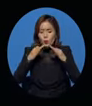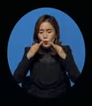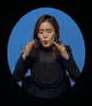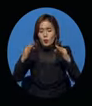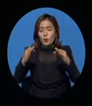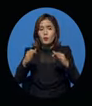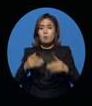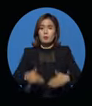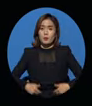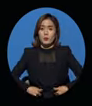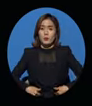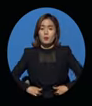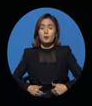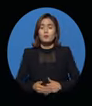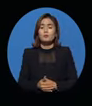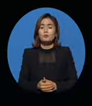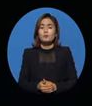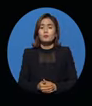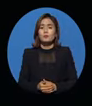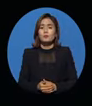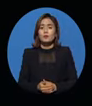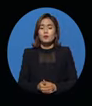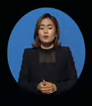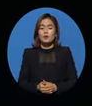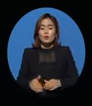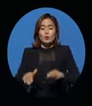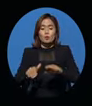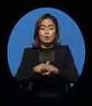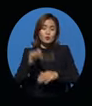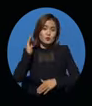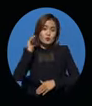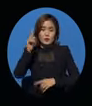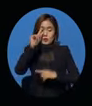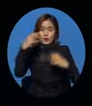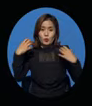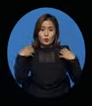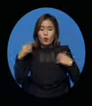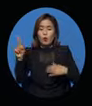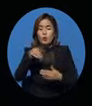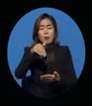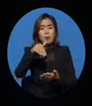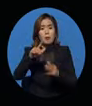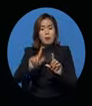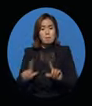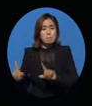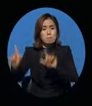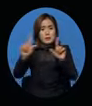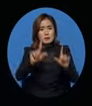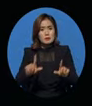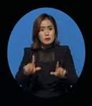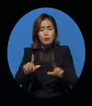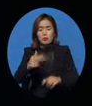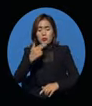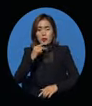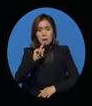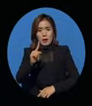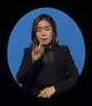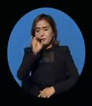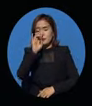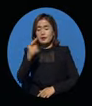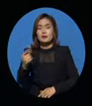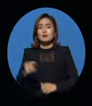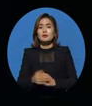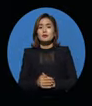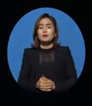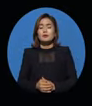나가야 되는 것이지 에 문재인 정부는 마치 어떤 인성도 챙기지 않았다 이렇게 해서 돼선 안 된다 이렇게 봅니다